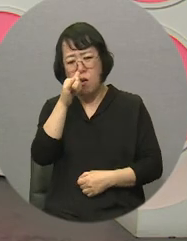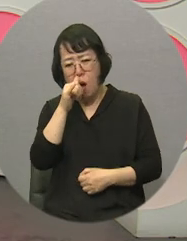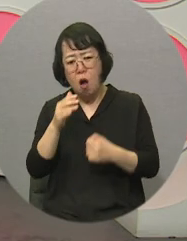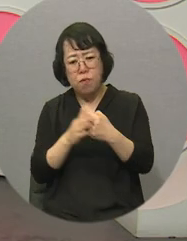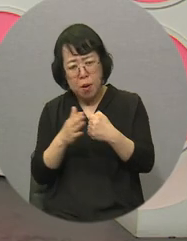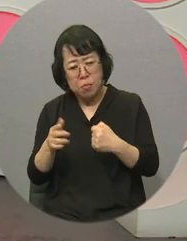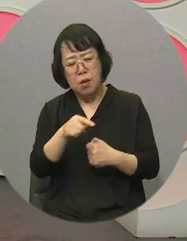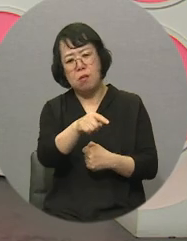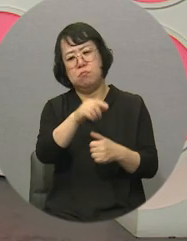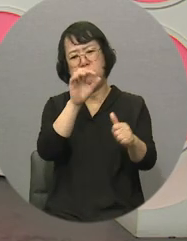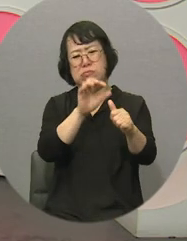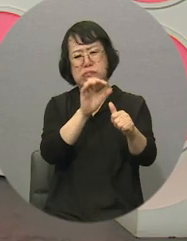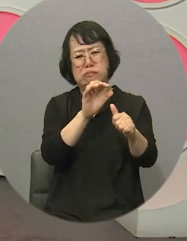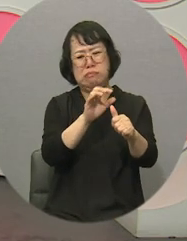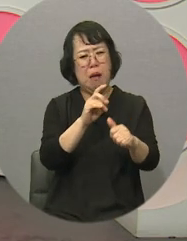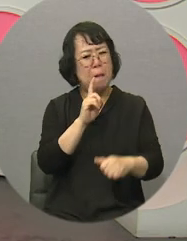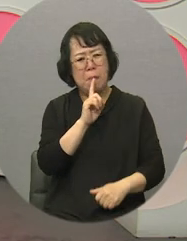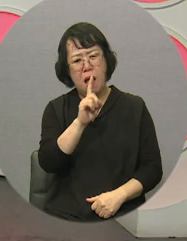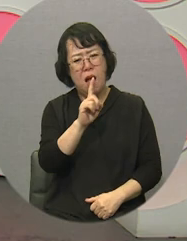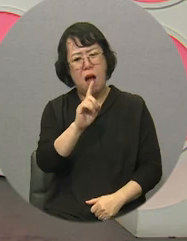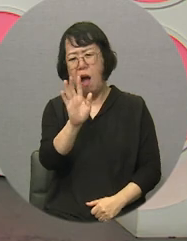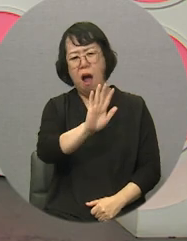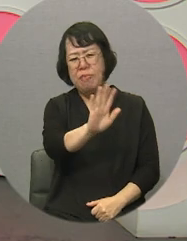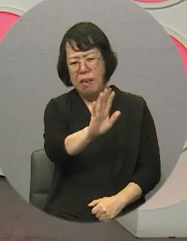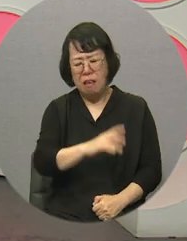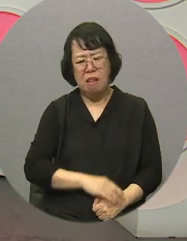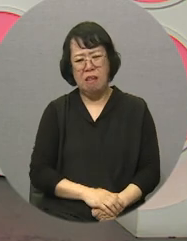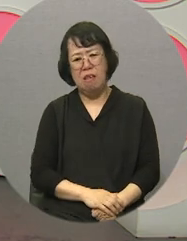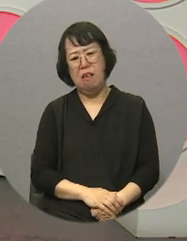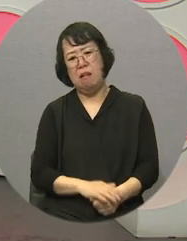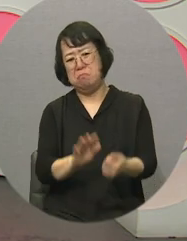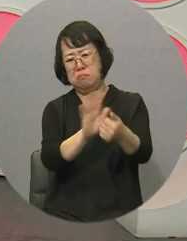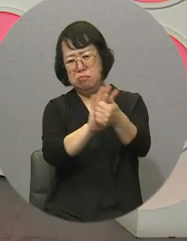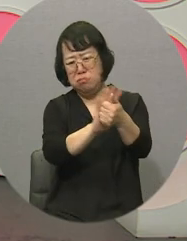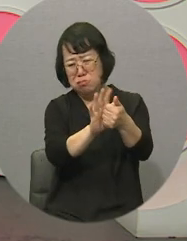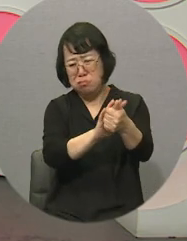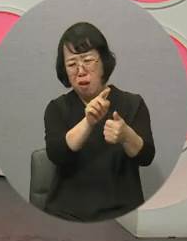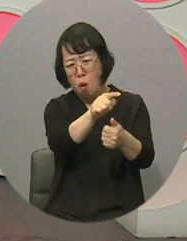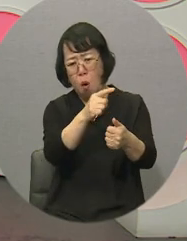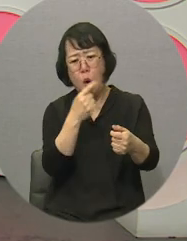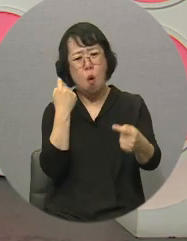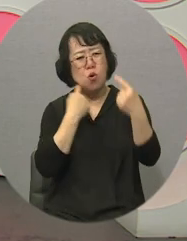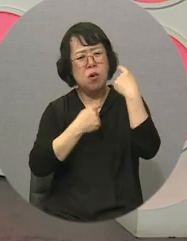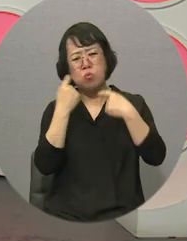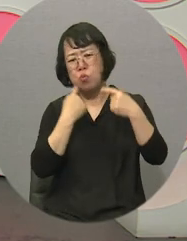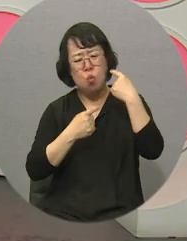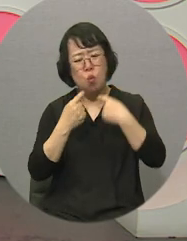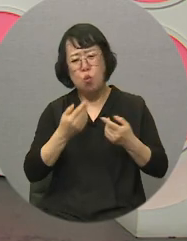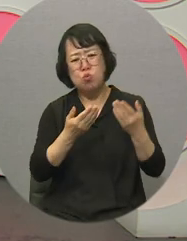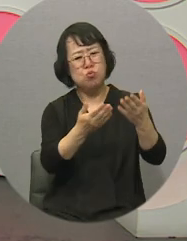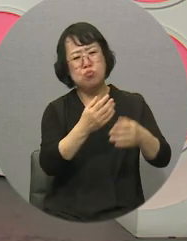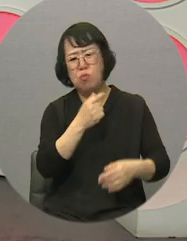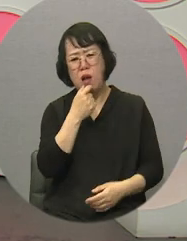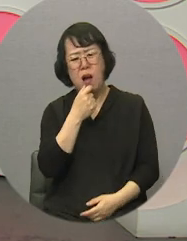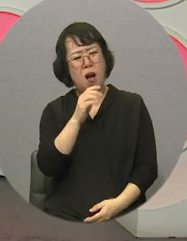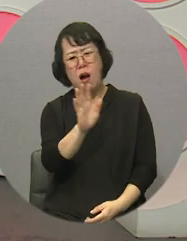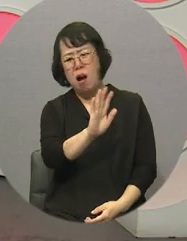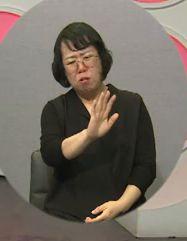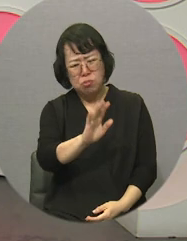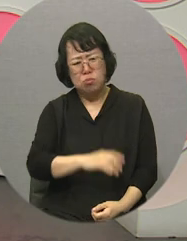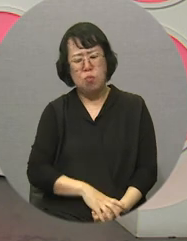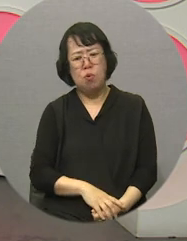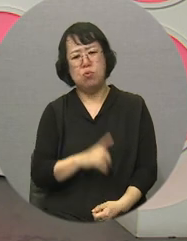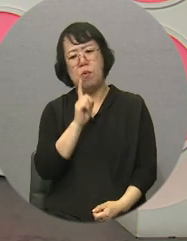않았어요. 섣부른 위로로 행여 그 아이들에게 상처를 줄까봐